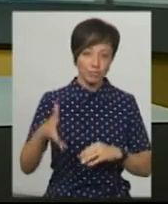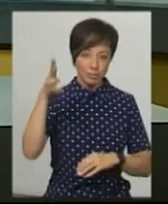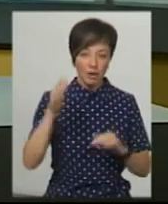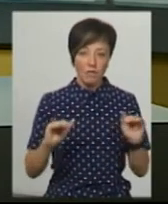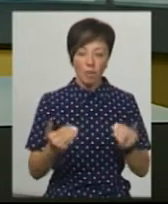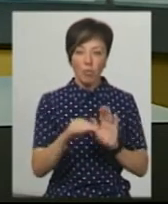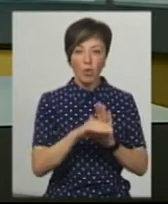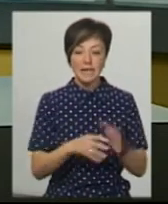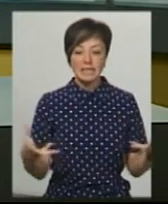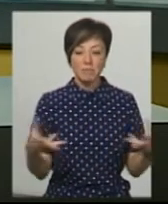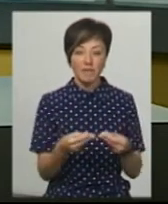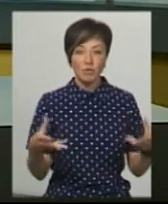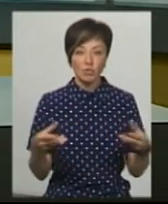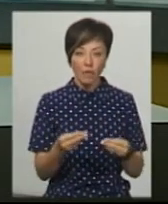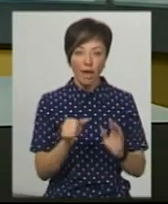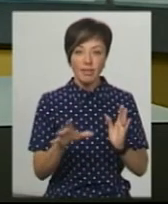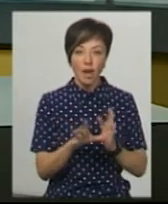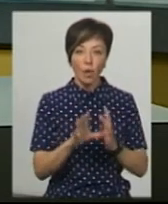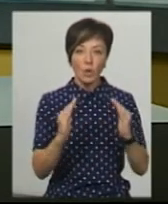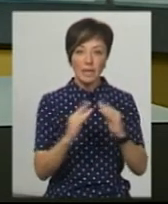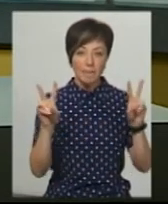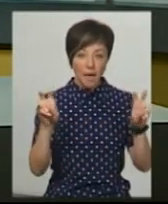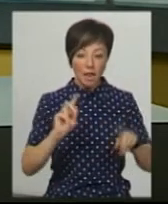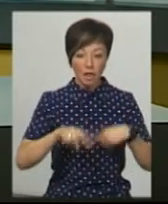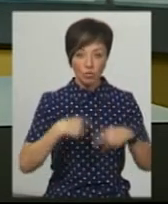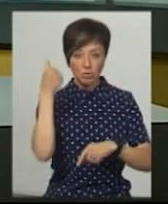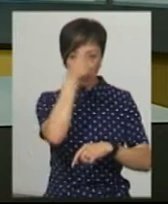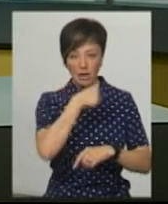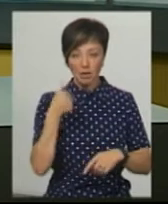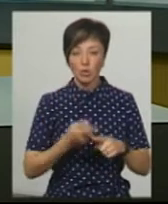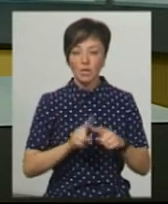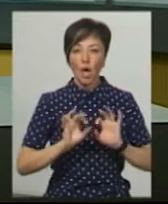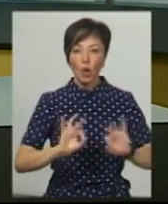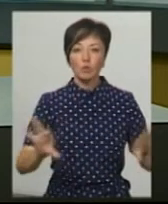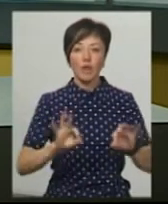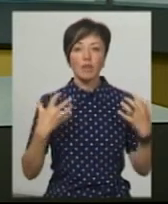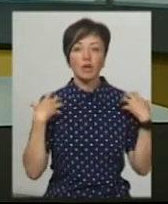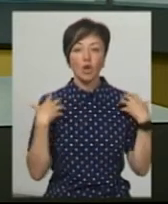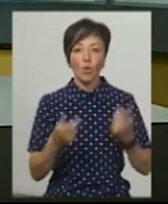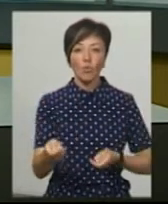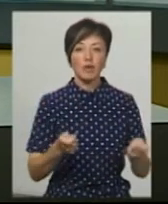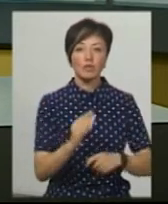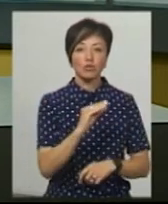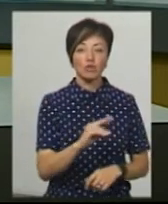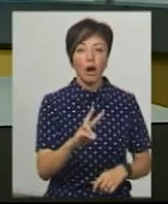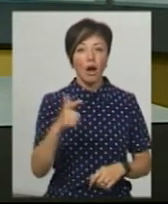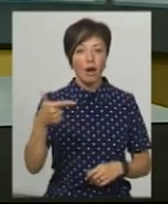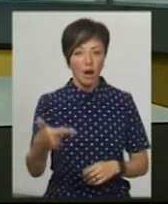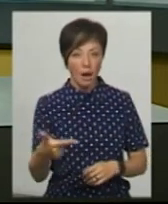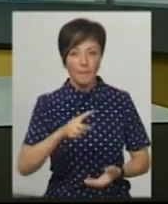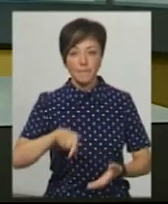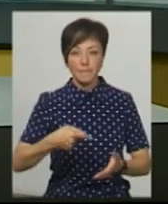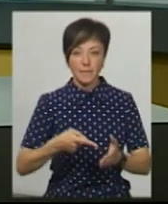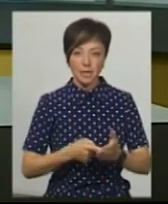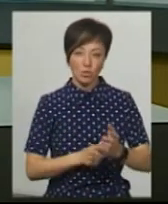програми «Співфінансування та енергодім на наступний рік». Про це Суспільному розповів начальник управління житлово-комунального